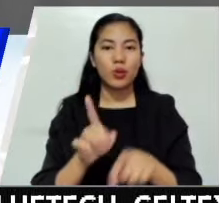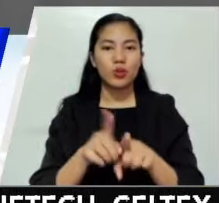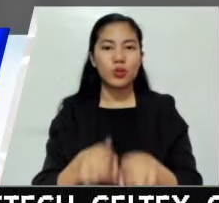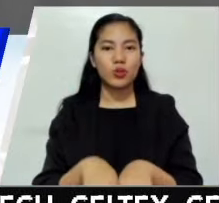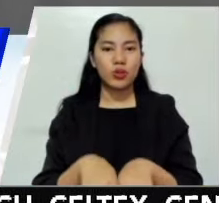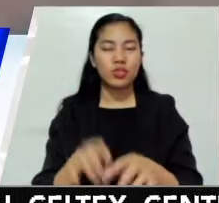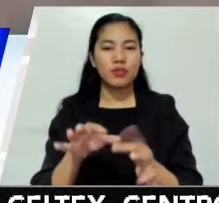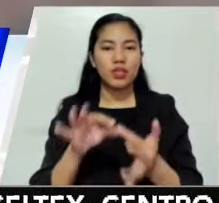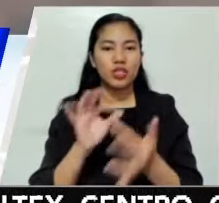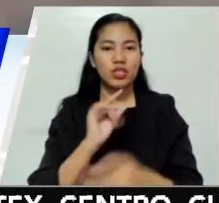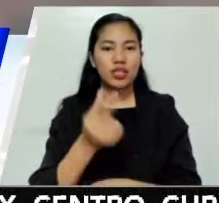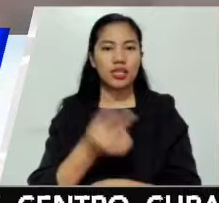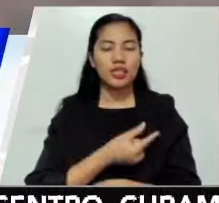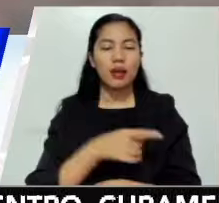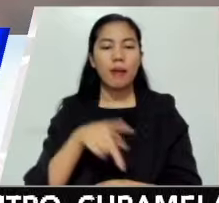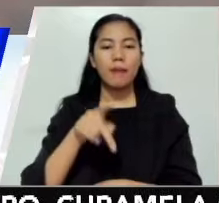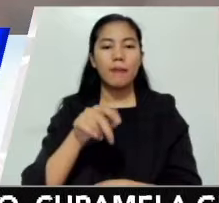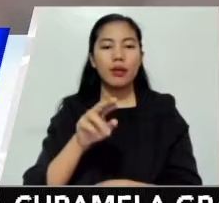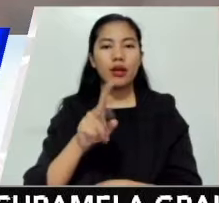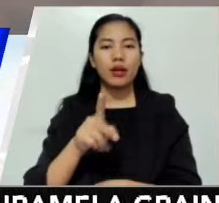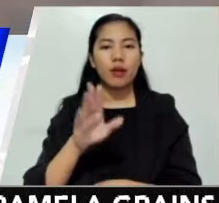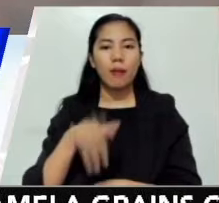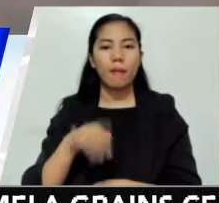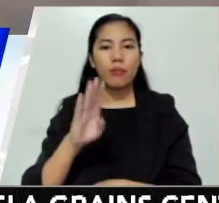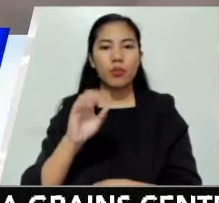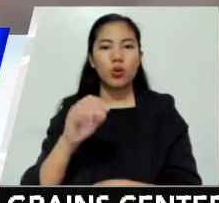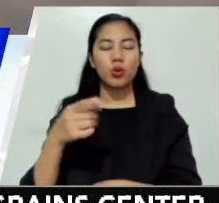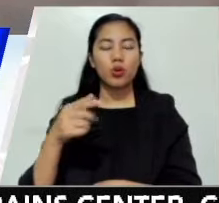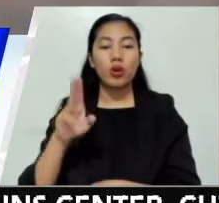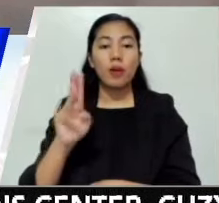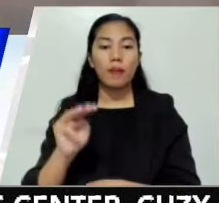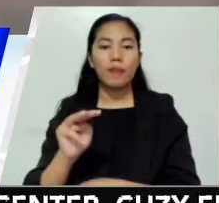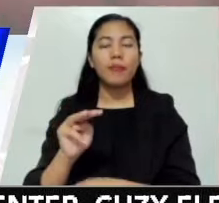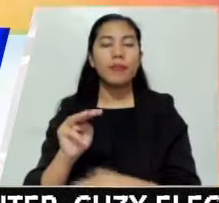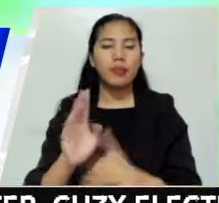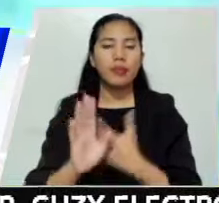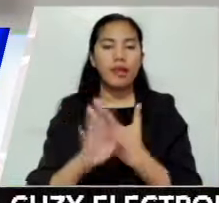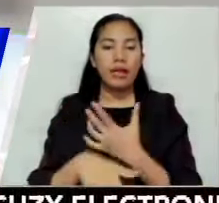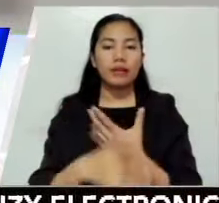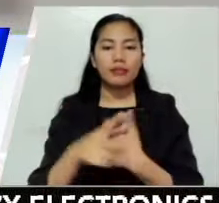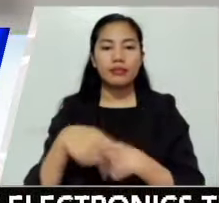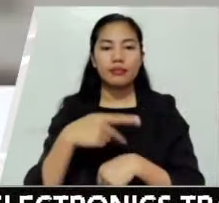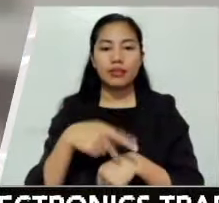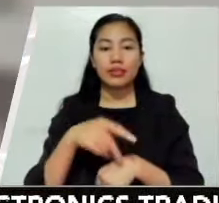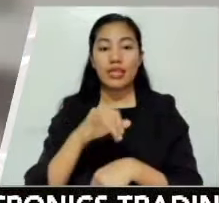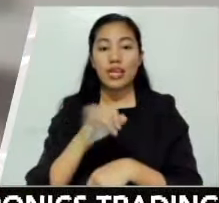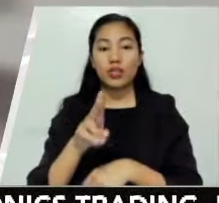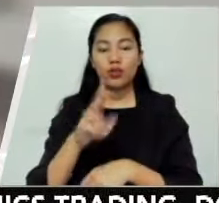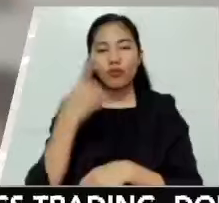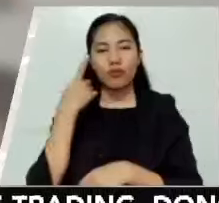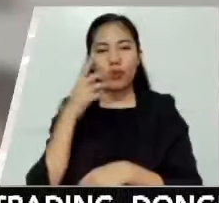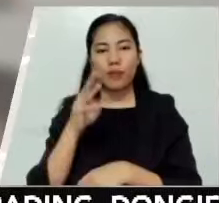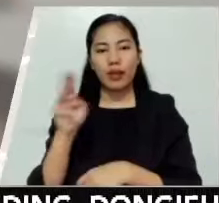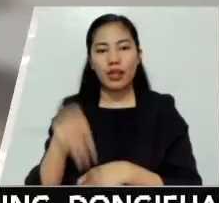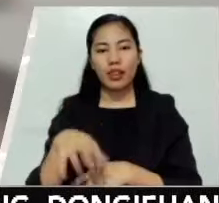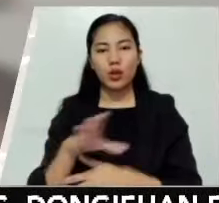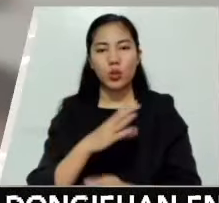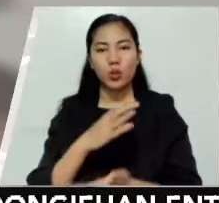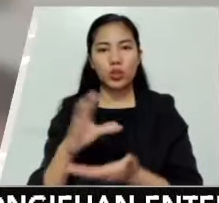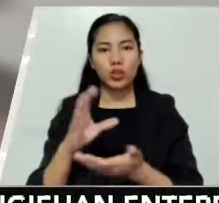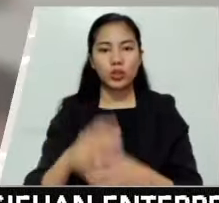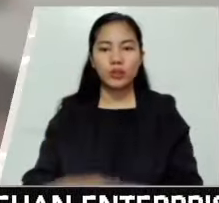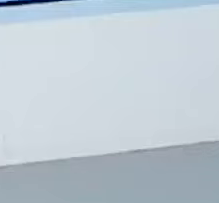si Park Bogum. Nakatakdang bumalik sa Pilipinas si IU sa June para sa Manila leg ng kanyang world tour.